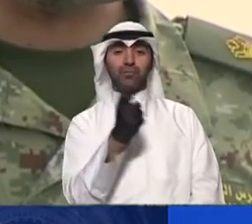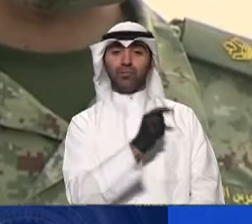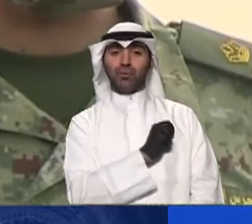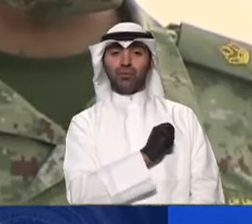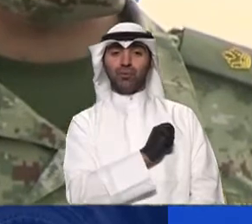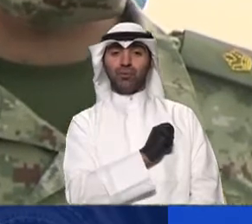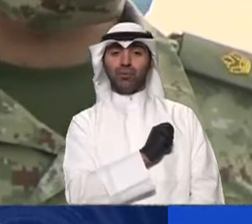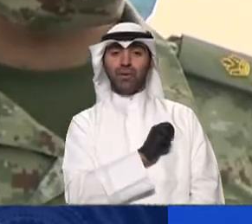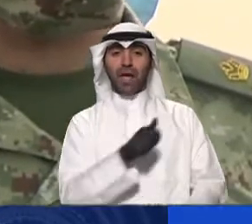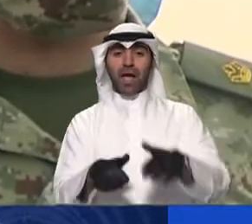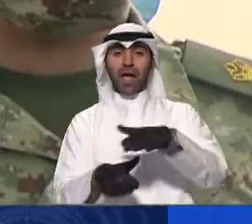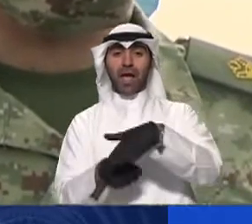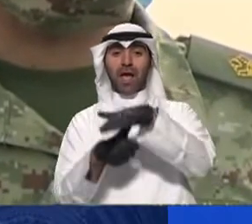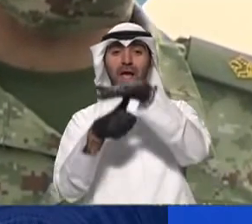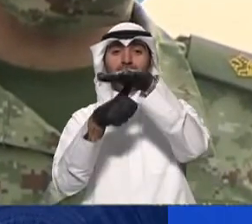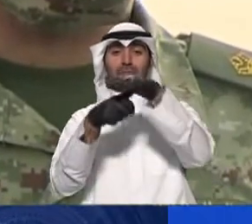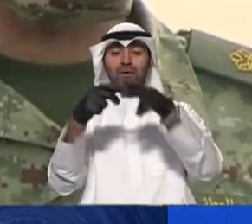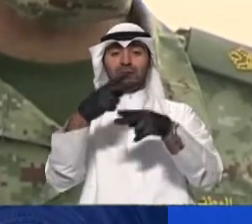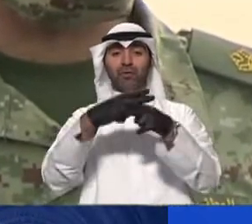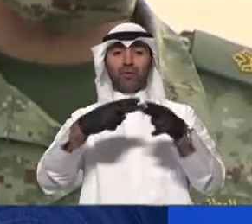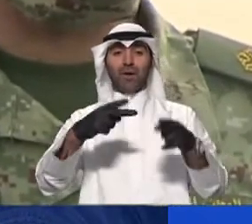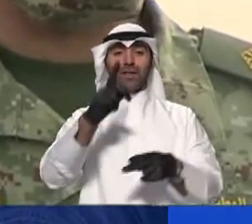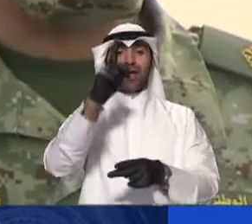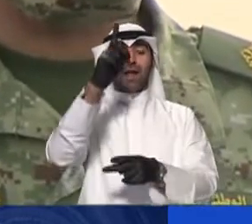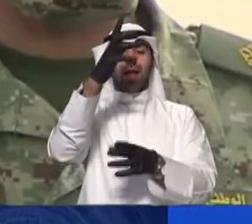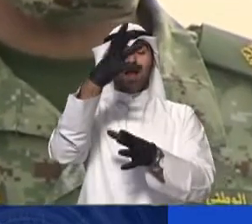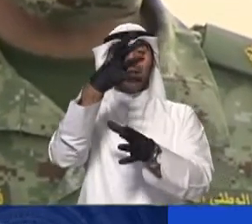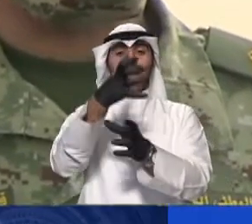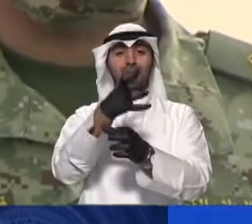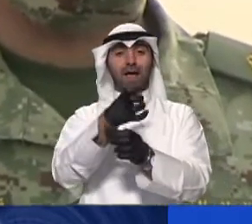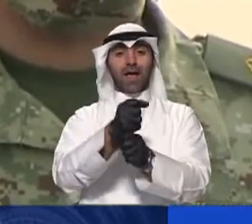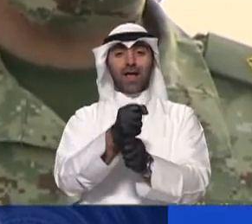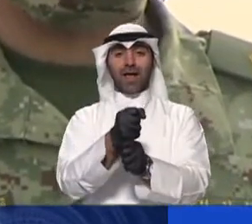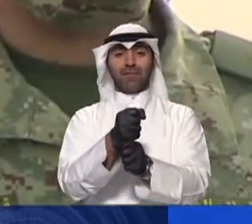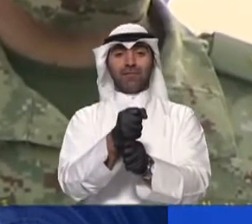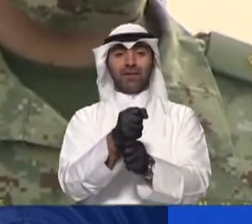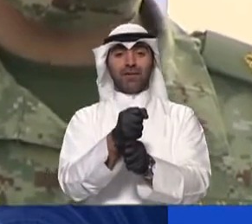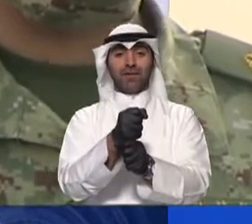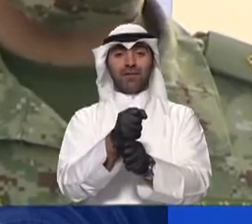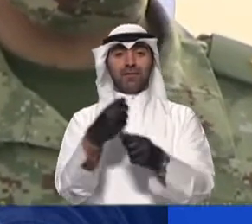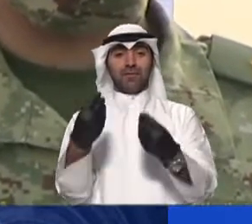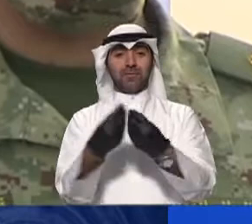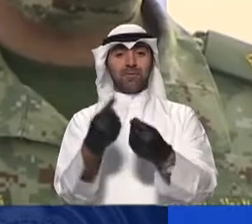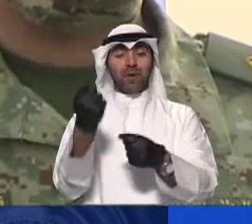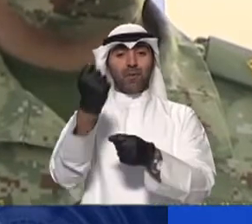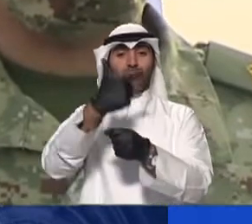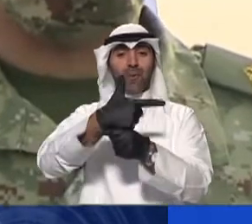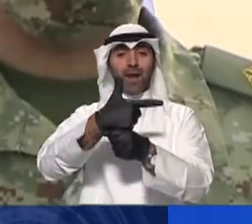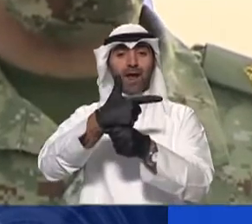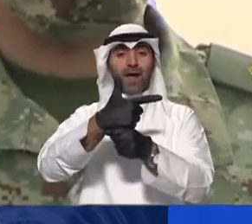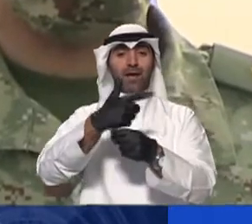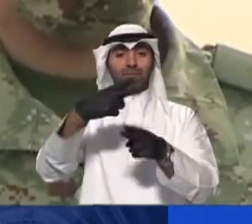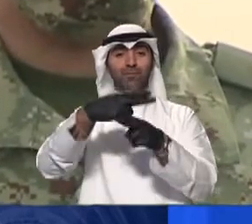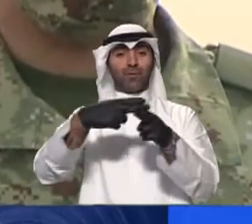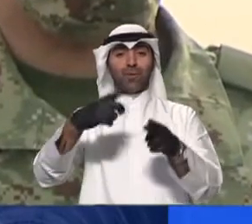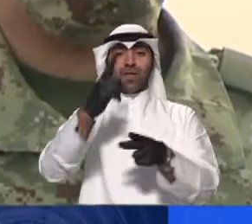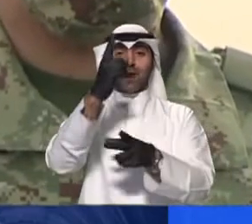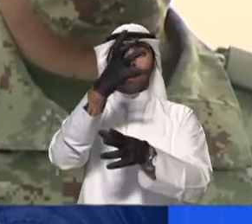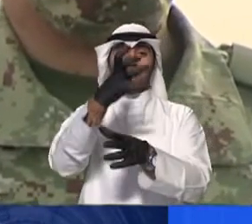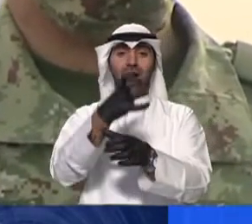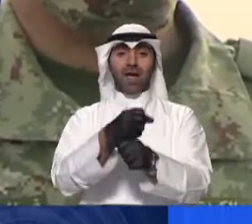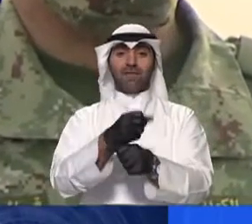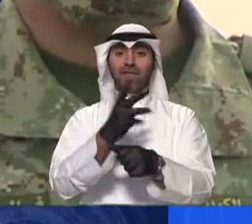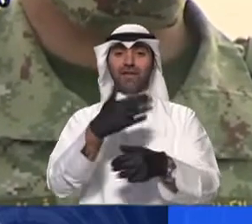الله ورعاه أمير البلاد المفدى القائد الأعلى للقوات المسلحة بمناسبة عيد الفطر المبارك.